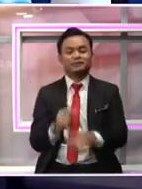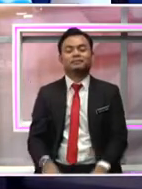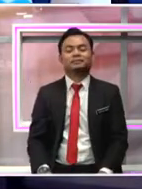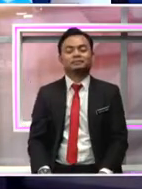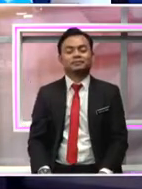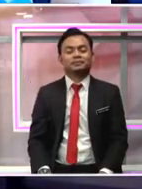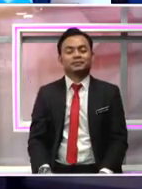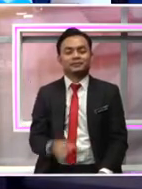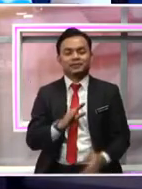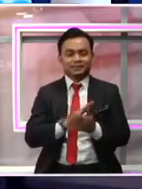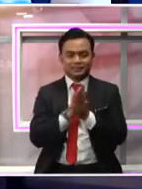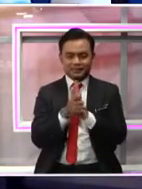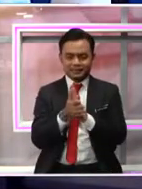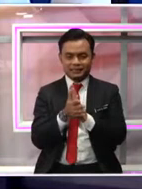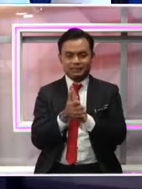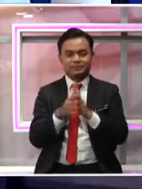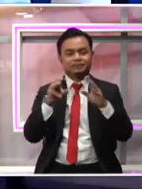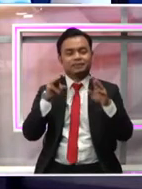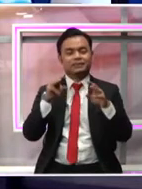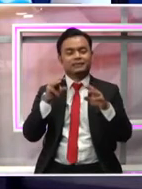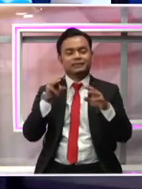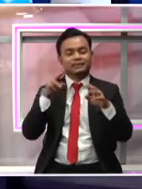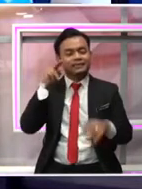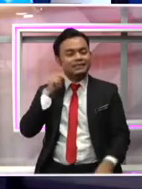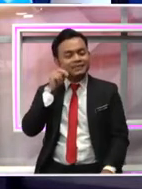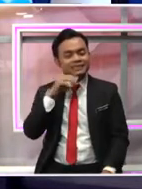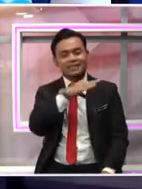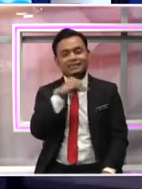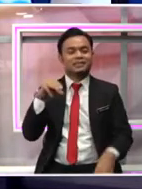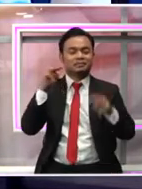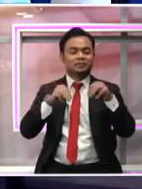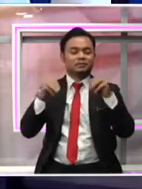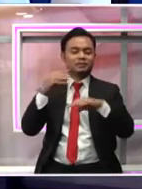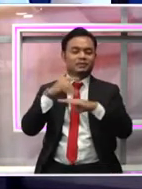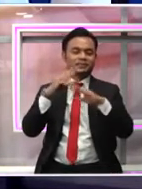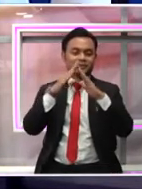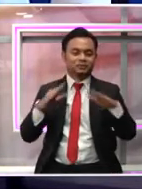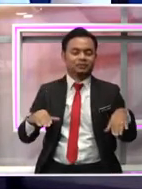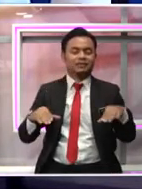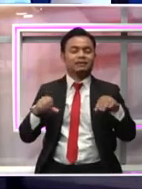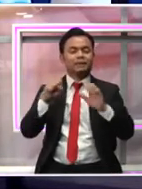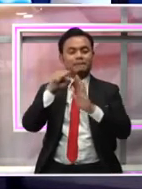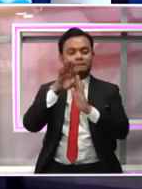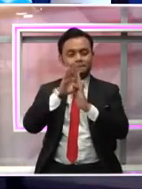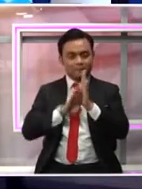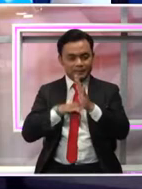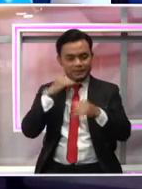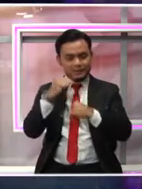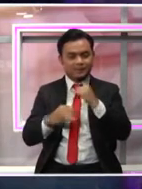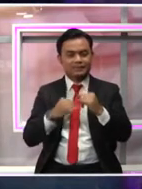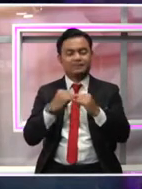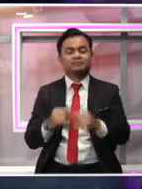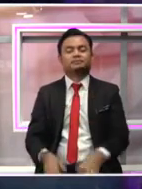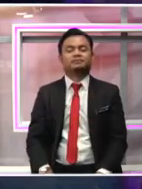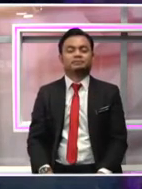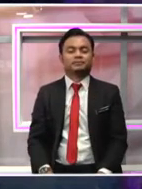percaya menentukan yang mana subjek yang mana fredika Jadi nampaknya Nisa dan ada